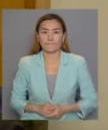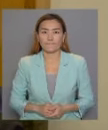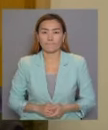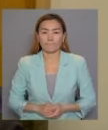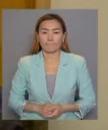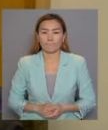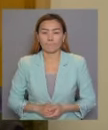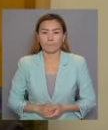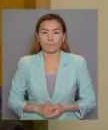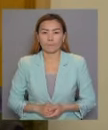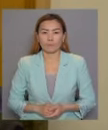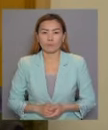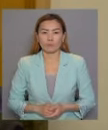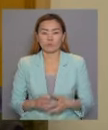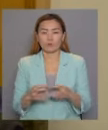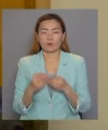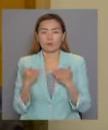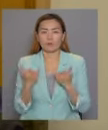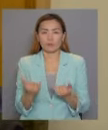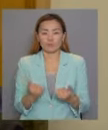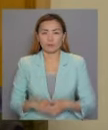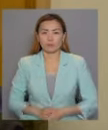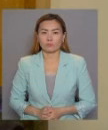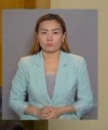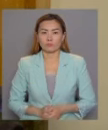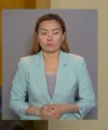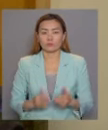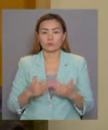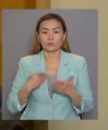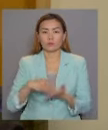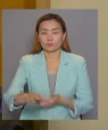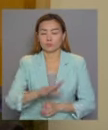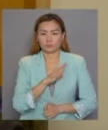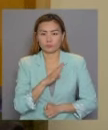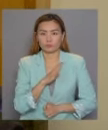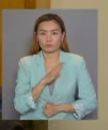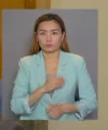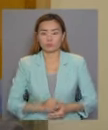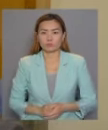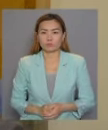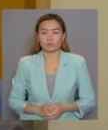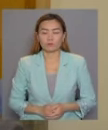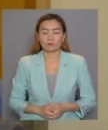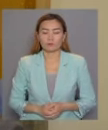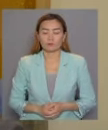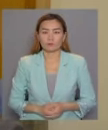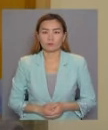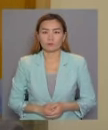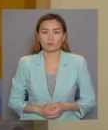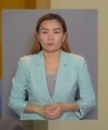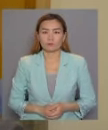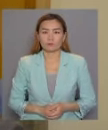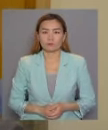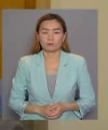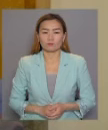осындай қиын жағдайдағы отбасын осындай бір үй-жай алып беріп, сондай шаруамен өзімнің